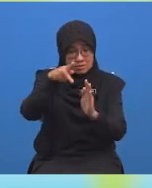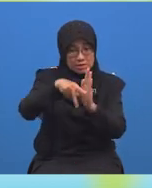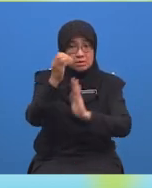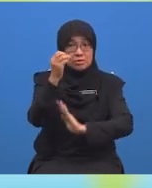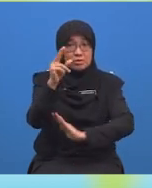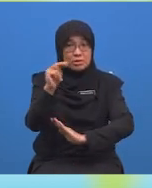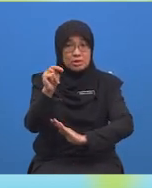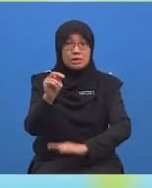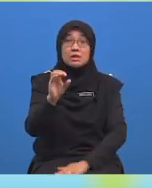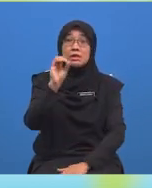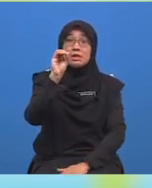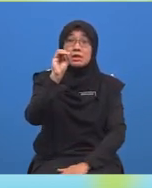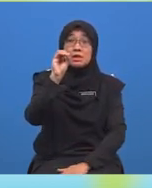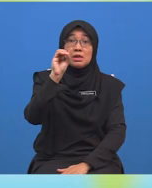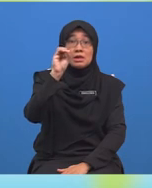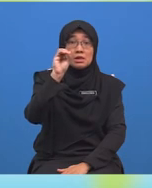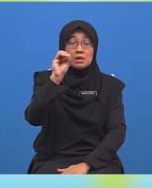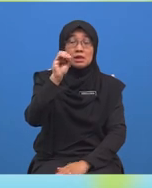iaitu